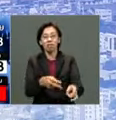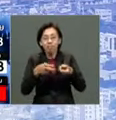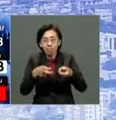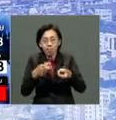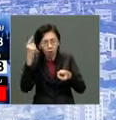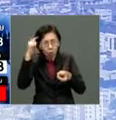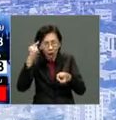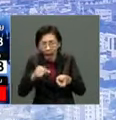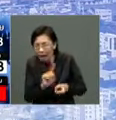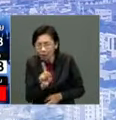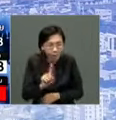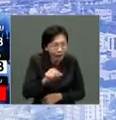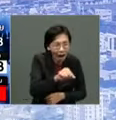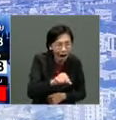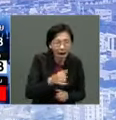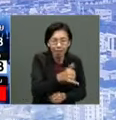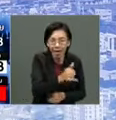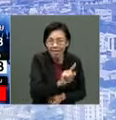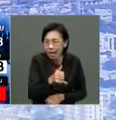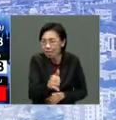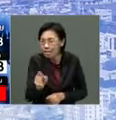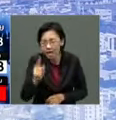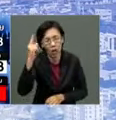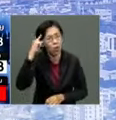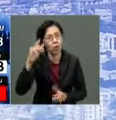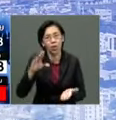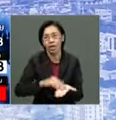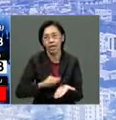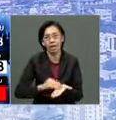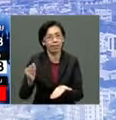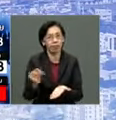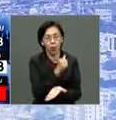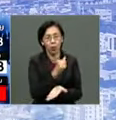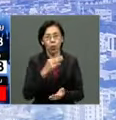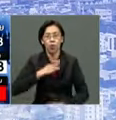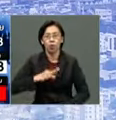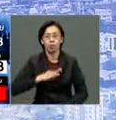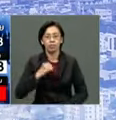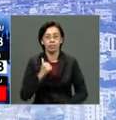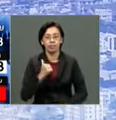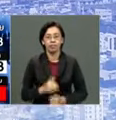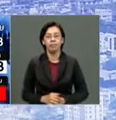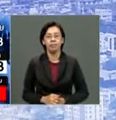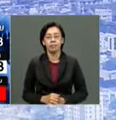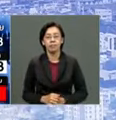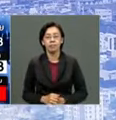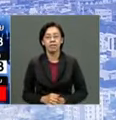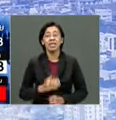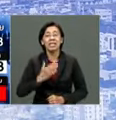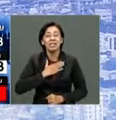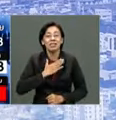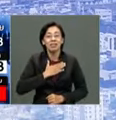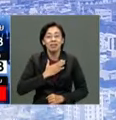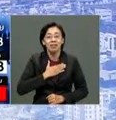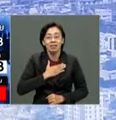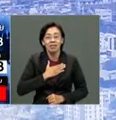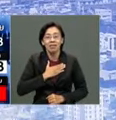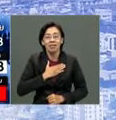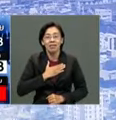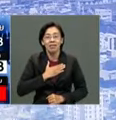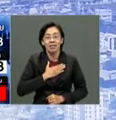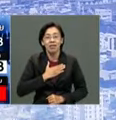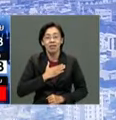แล้วตามโรคได้เร็วด้วยเพราะฉะนั้นนี่คือสิ่งที่เป็นข้อดีนะครับนำเรียนว่าไม่ได้เป็นประเด็นอะไรที่จะ